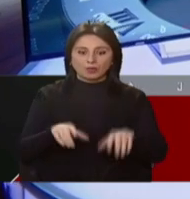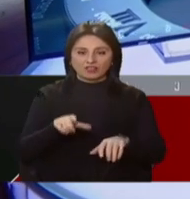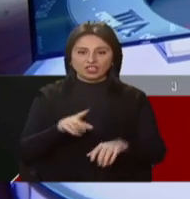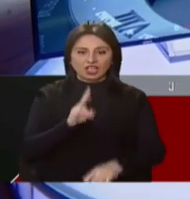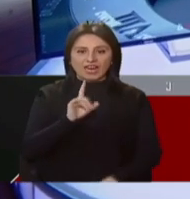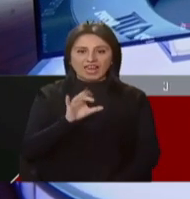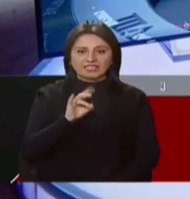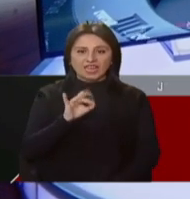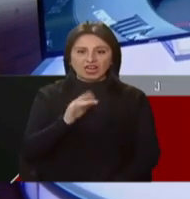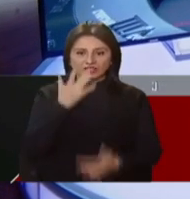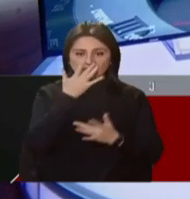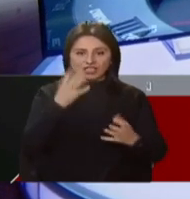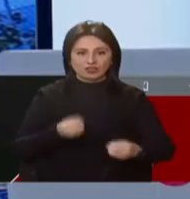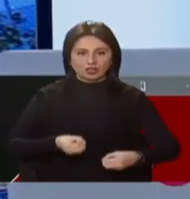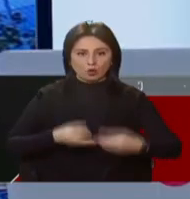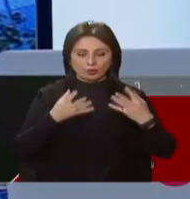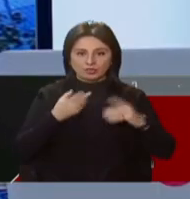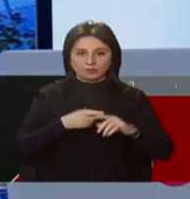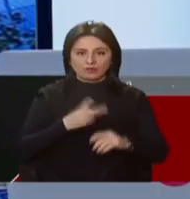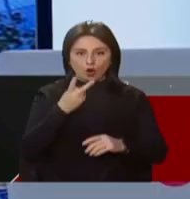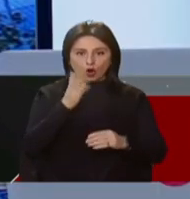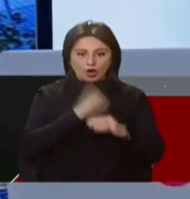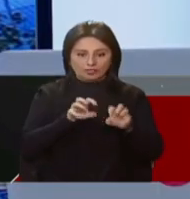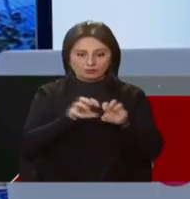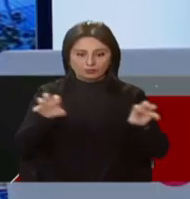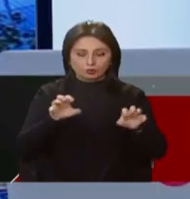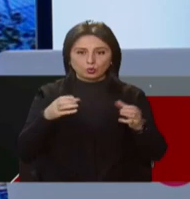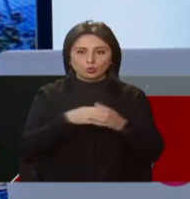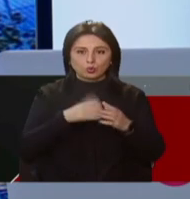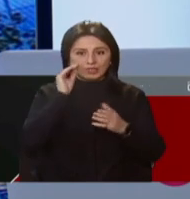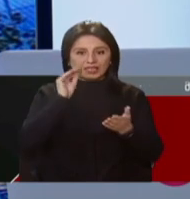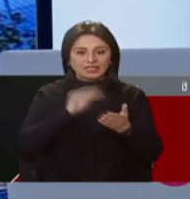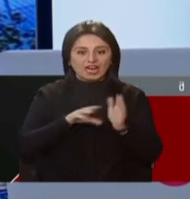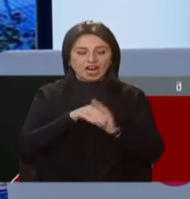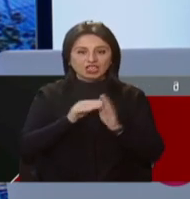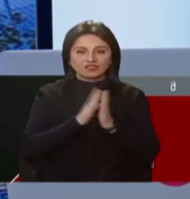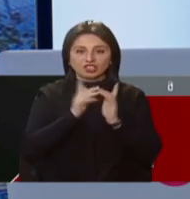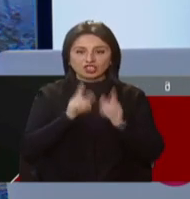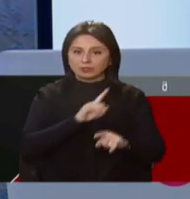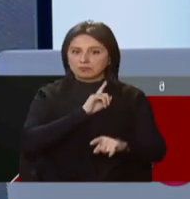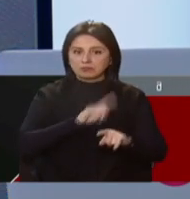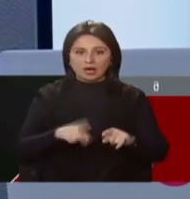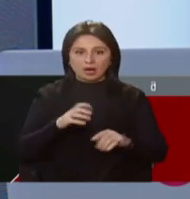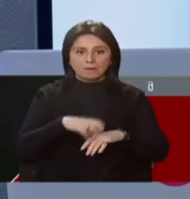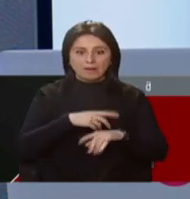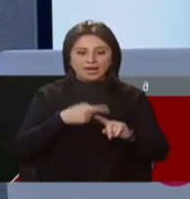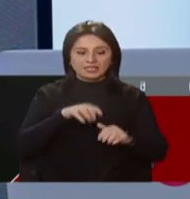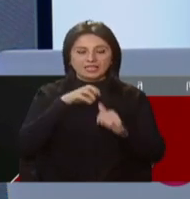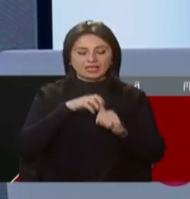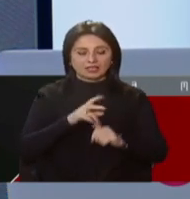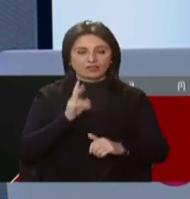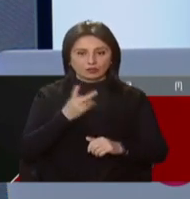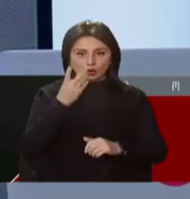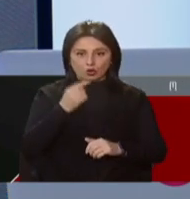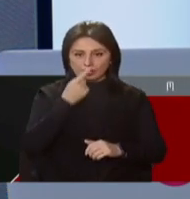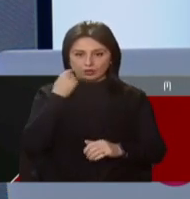დავით კეზერაშვილს საჯაროდ დაუპირისპირდა. Ორად გაყოფილ გუნდში არჩევნების თარიღზე დროულად შეთანხმებას ითხოვენ პარტიის ის ლიდერები, რომლებმაც